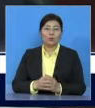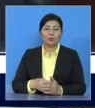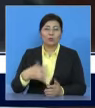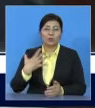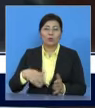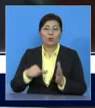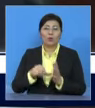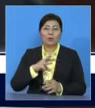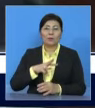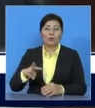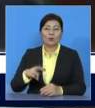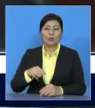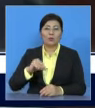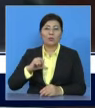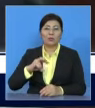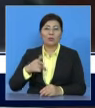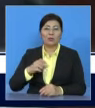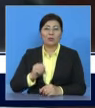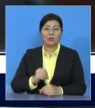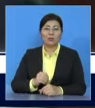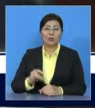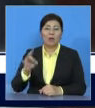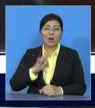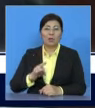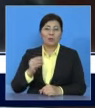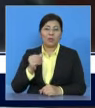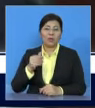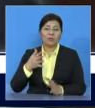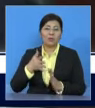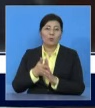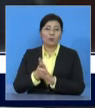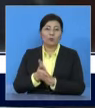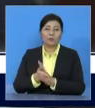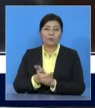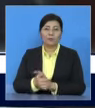956 миллион теңге ауданға ақша бөлініп отыр.